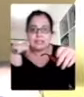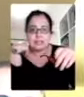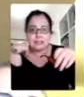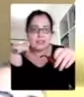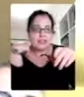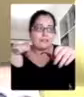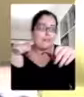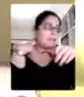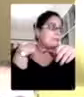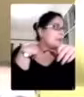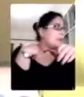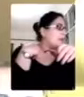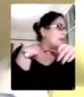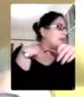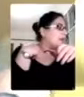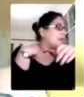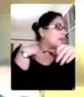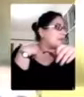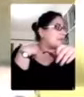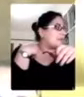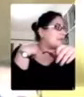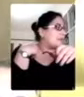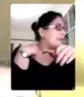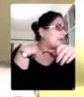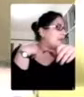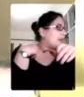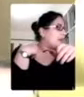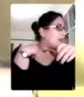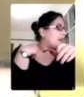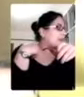yine kendimce cevap verdim. Dedim ki